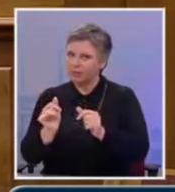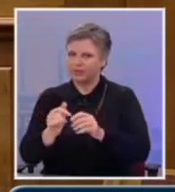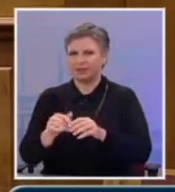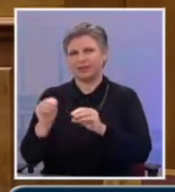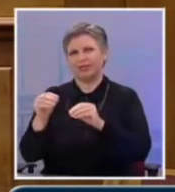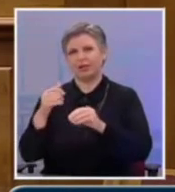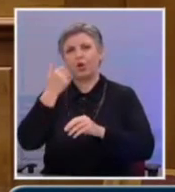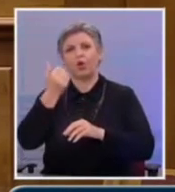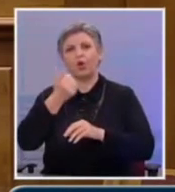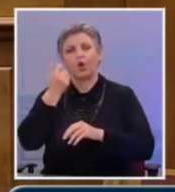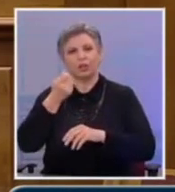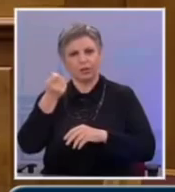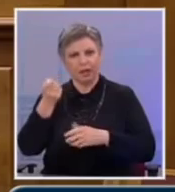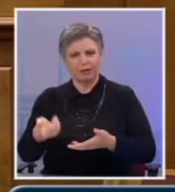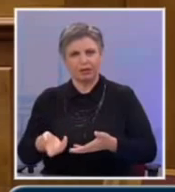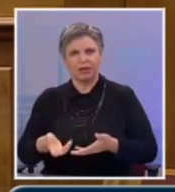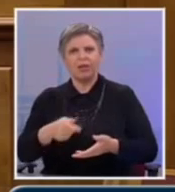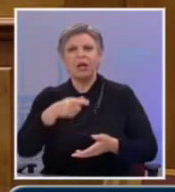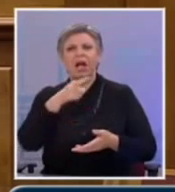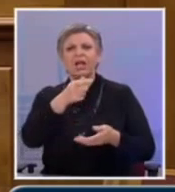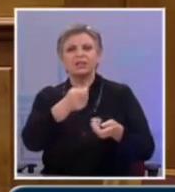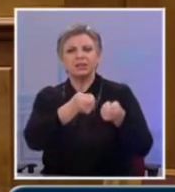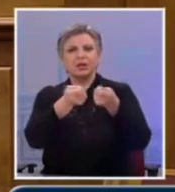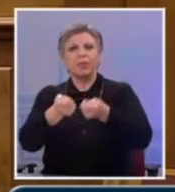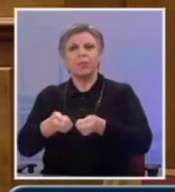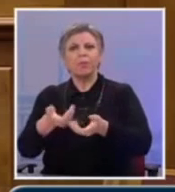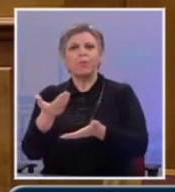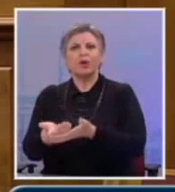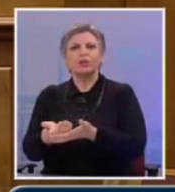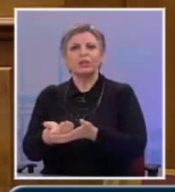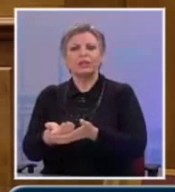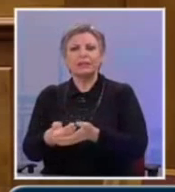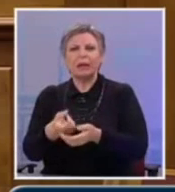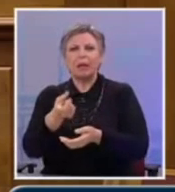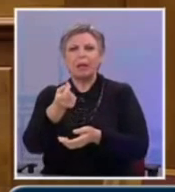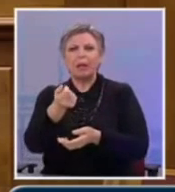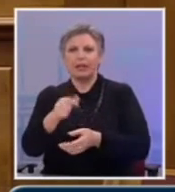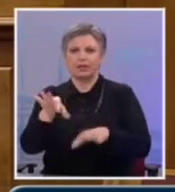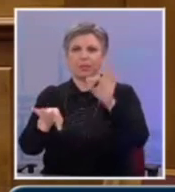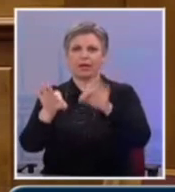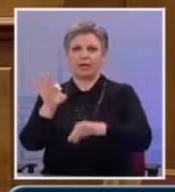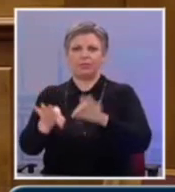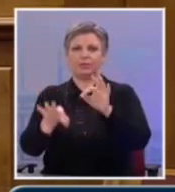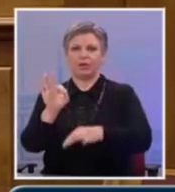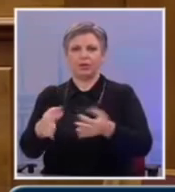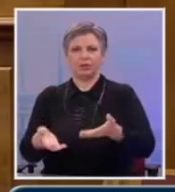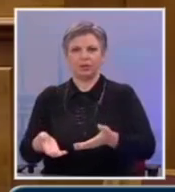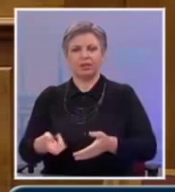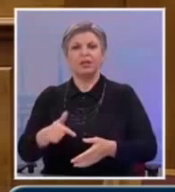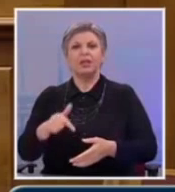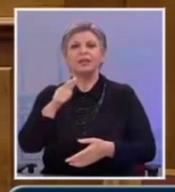δεν αφορούν παρά ελάχιστους οφιλέτες και σε ότι αφορά τα κόκκινα δάνεια έχουν μία τράπεζοκεντρική